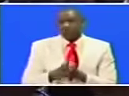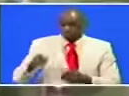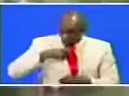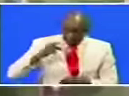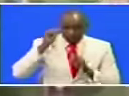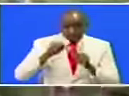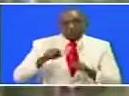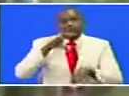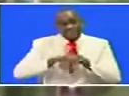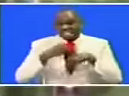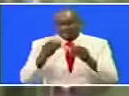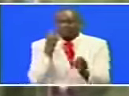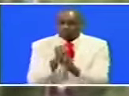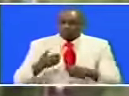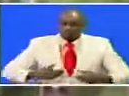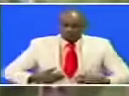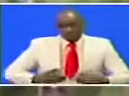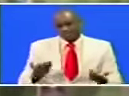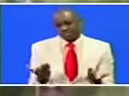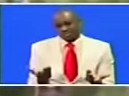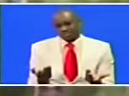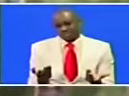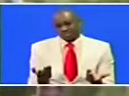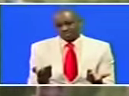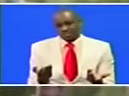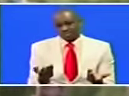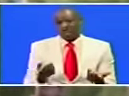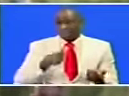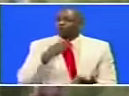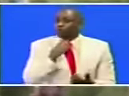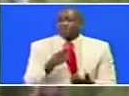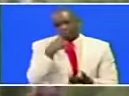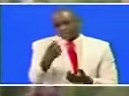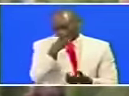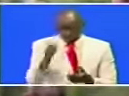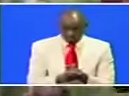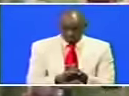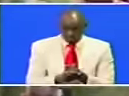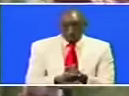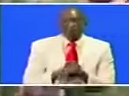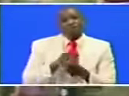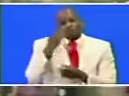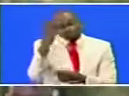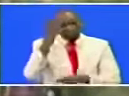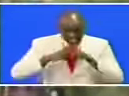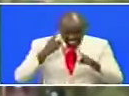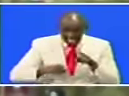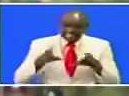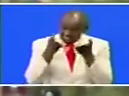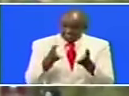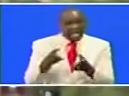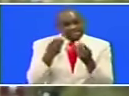tumeweza kupata kazi kwa vijana wetu. Na mimi nataka niwaambie miaka 4 ya utulivu msione kama ni